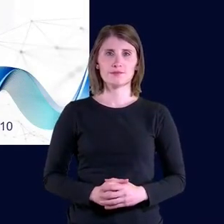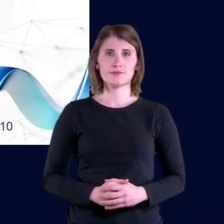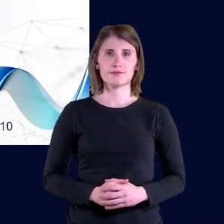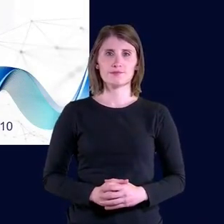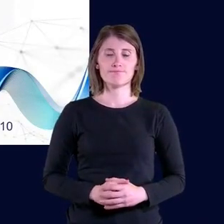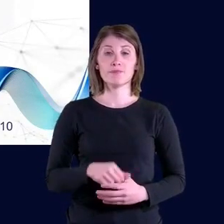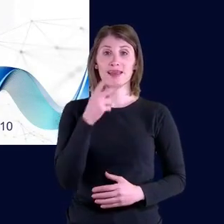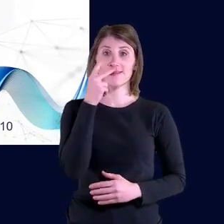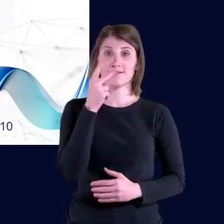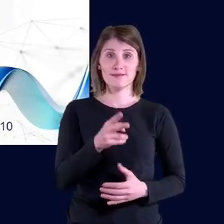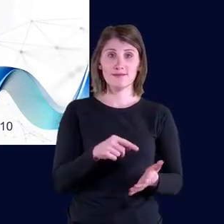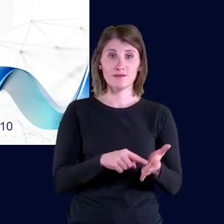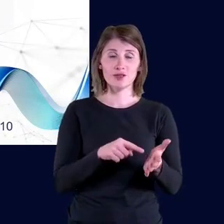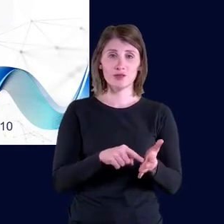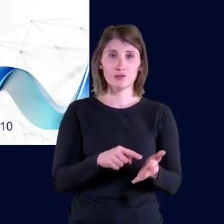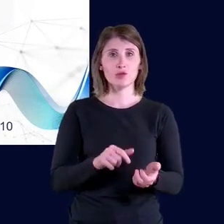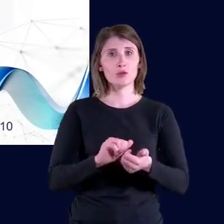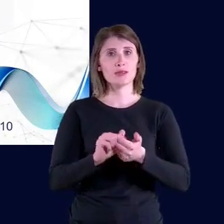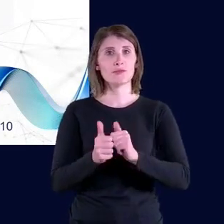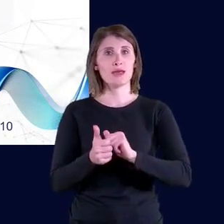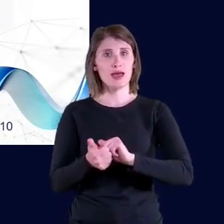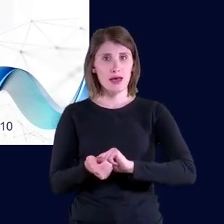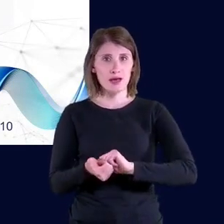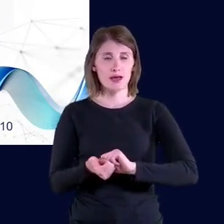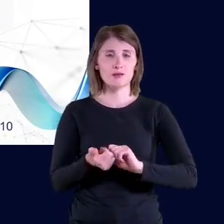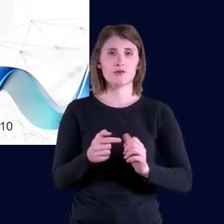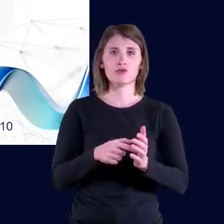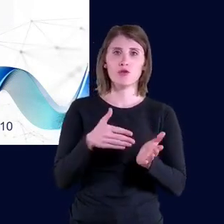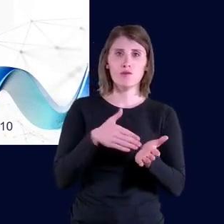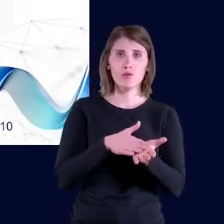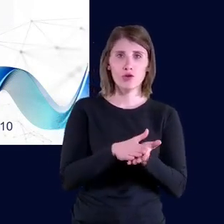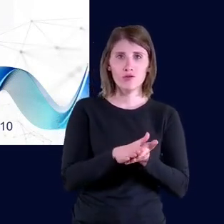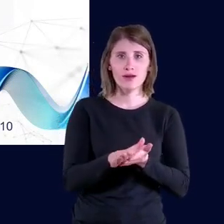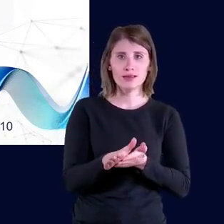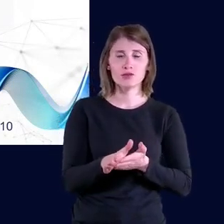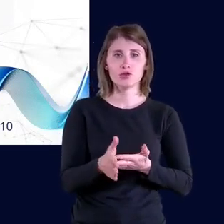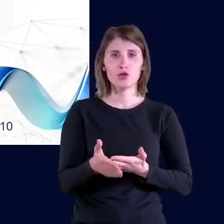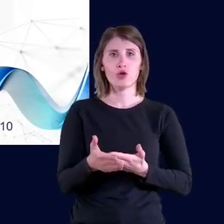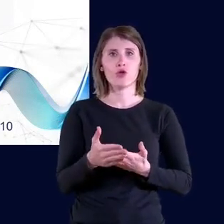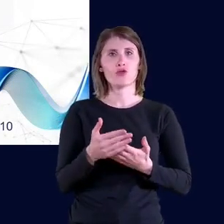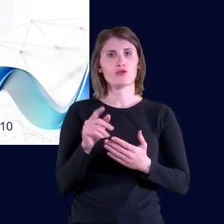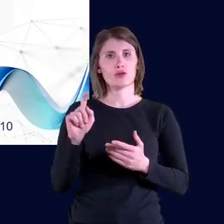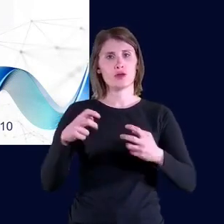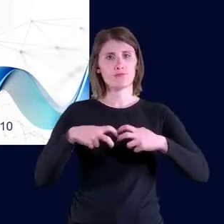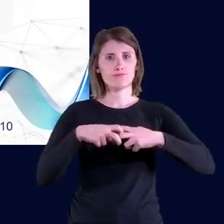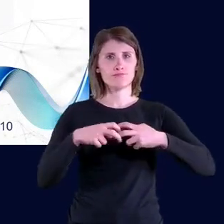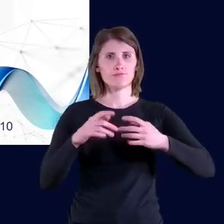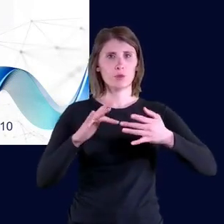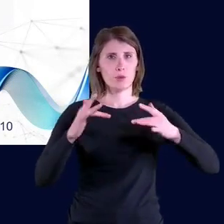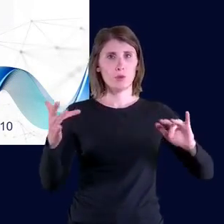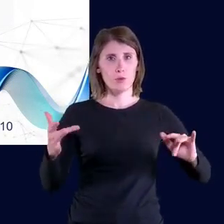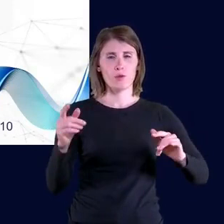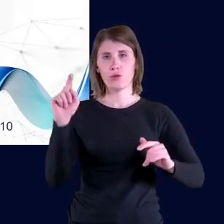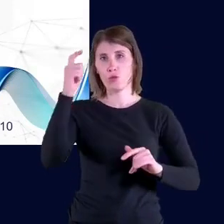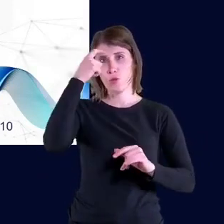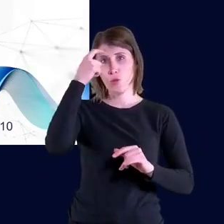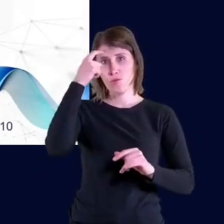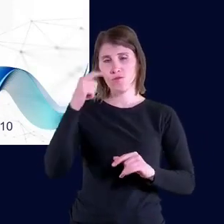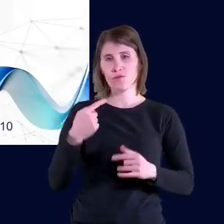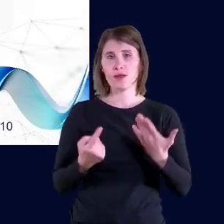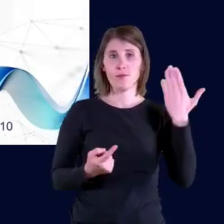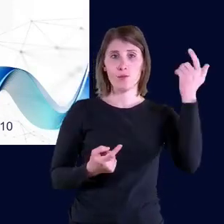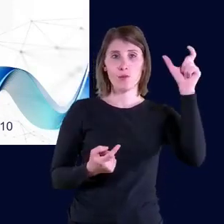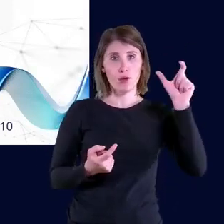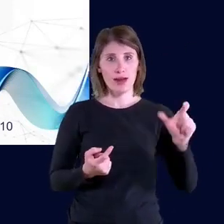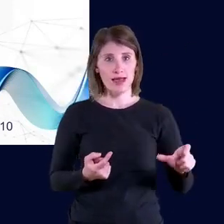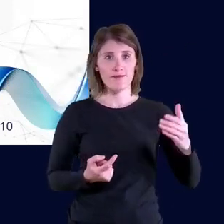co widzimy tutaj zmiany jakie zostały wprowadzone w układzie strony głównej po lewej stronie wersja